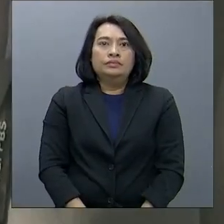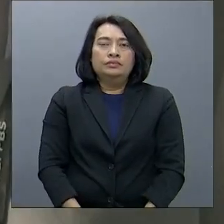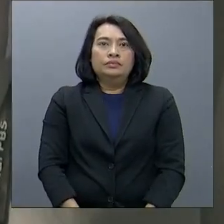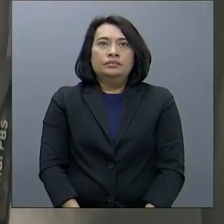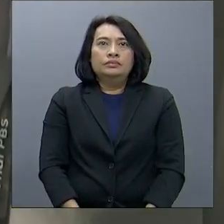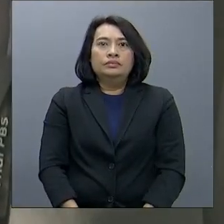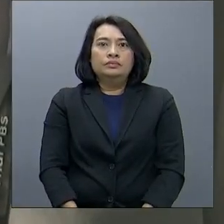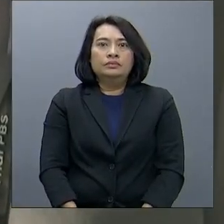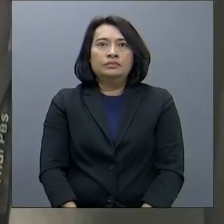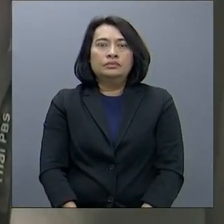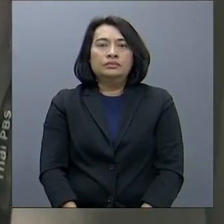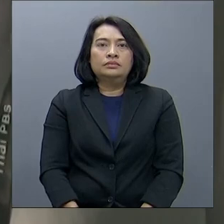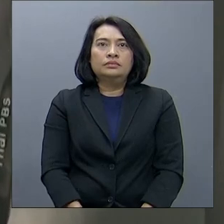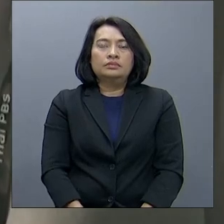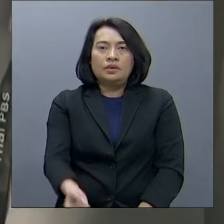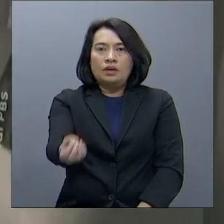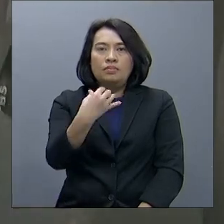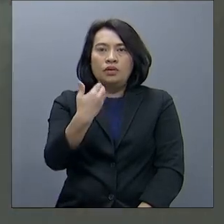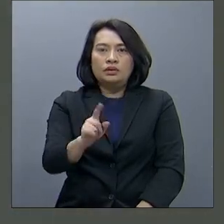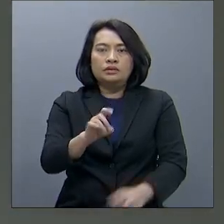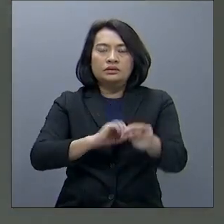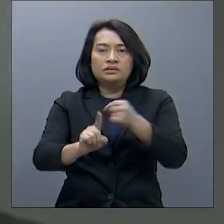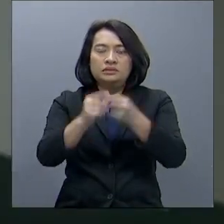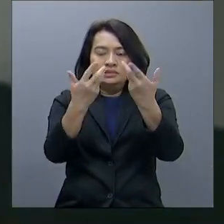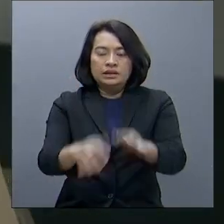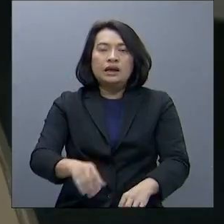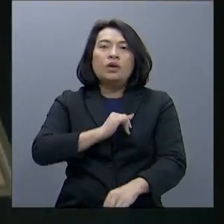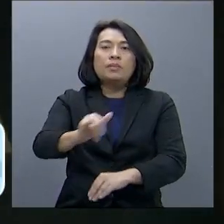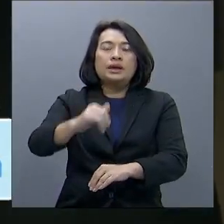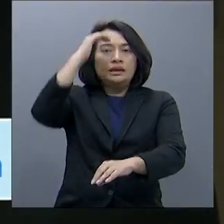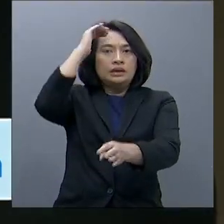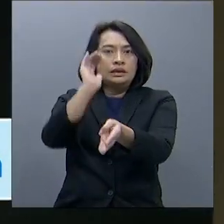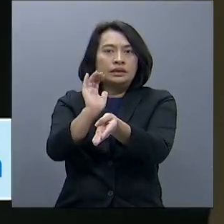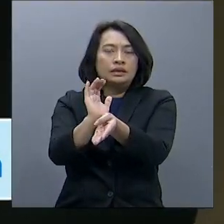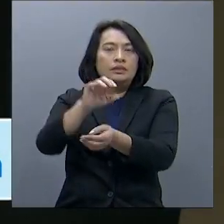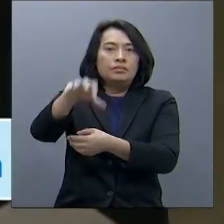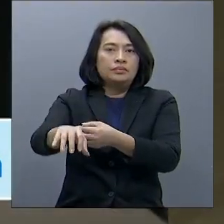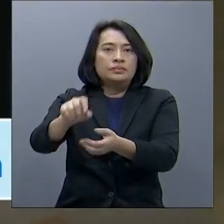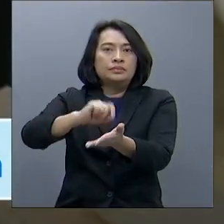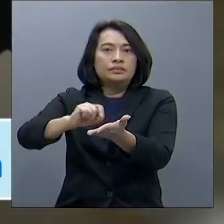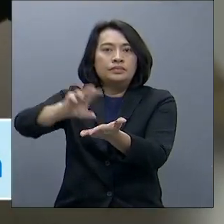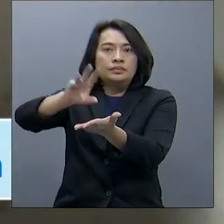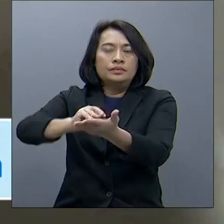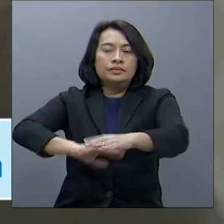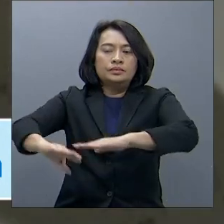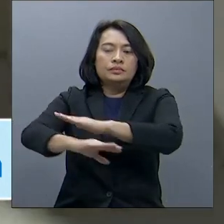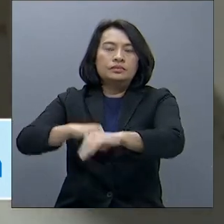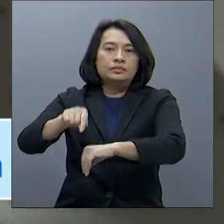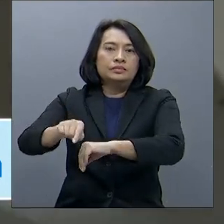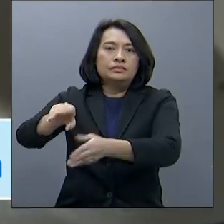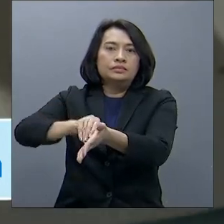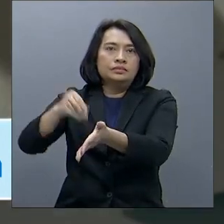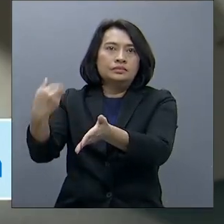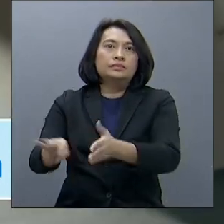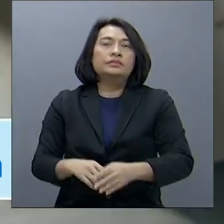ผู้เสียหายแจ้งความแล้วนะคะที่สภ.เมืองนนทบุรีแจ้งความออนไลน์ด้วยเอาไว้เป็นหลักฐานเลยขณะเดียวกันทีมข่าวประสาน